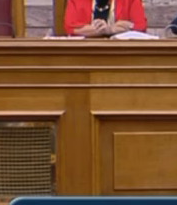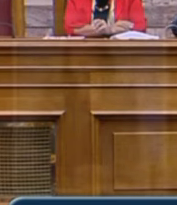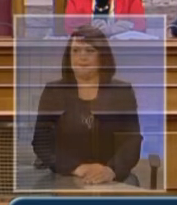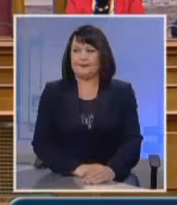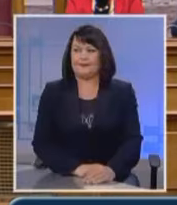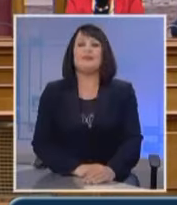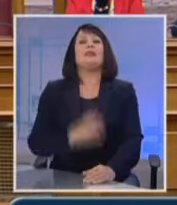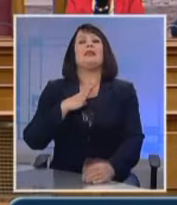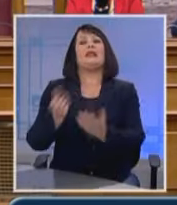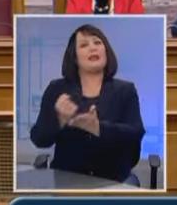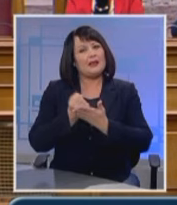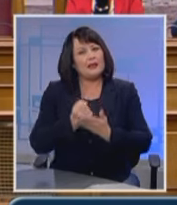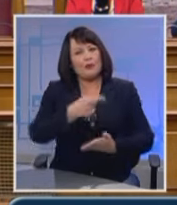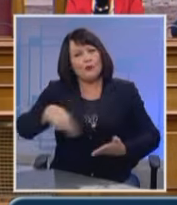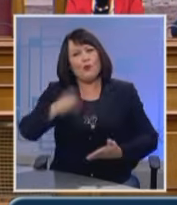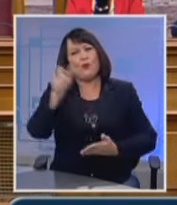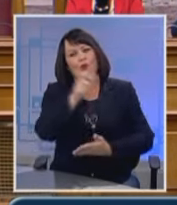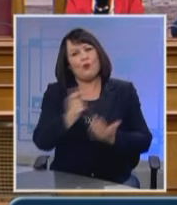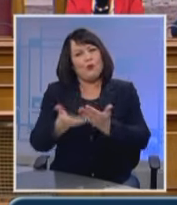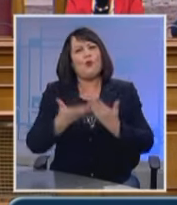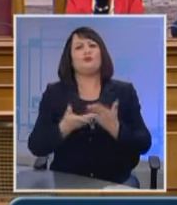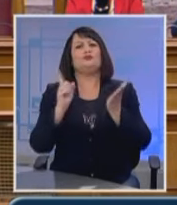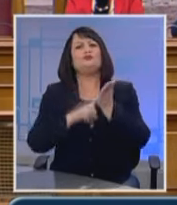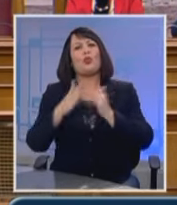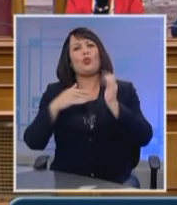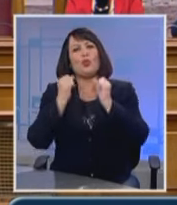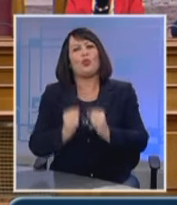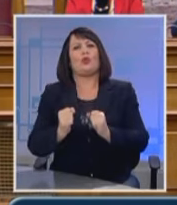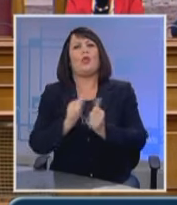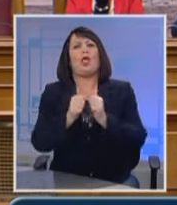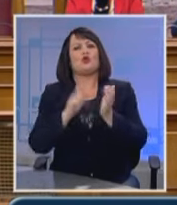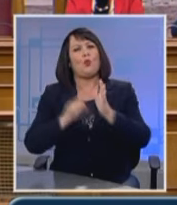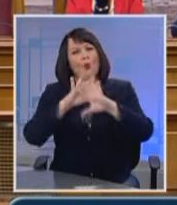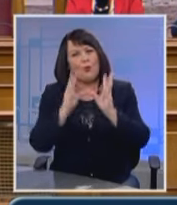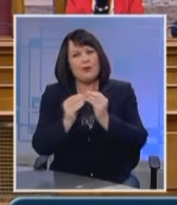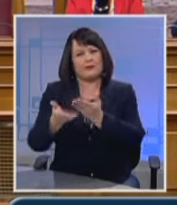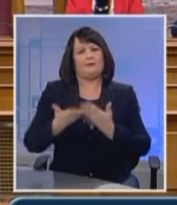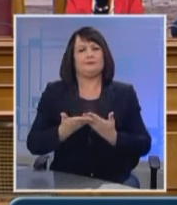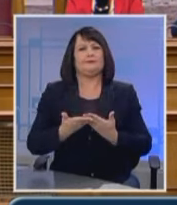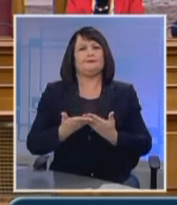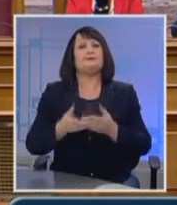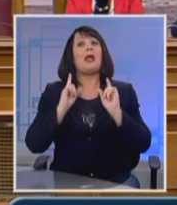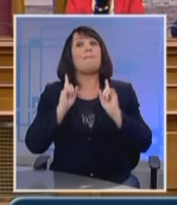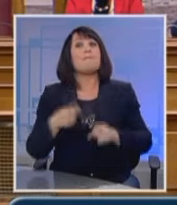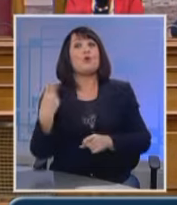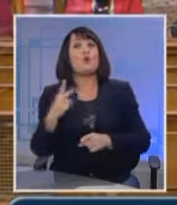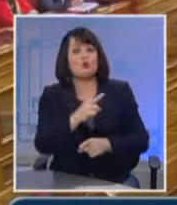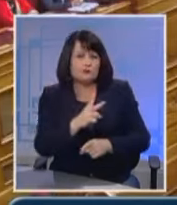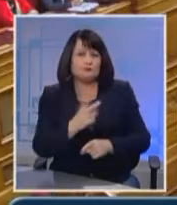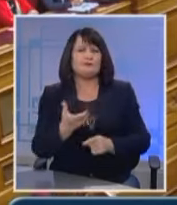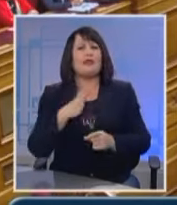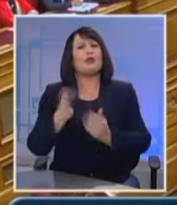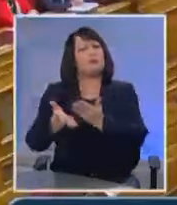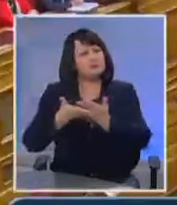δομές, με τους νόμους, τον αθλητικό νόμο και όχι μόνο, με τις αποφάσεις σας,